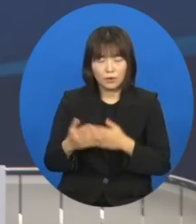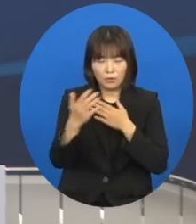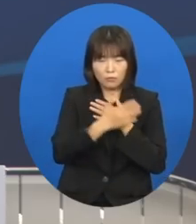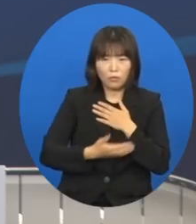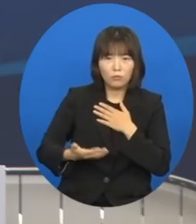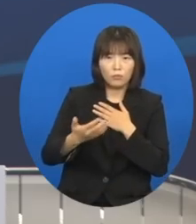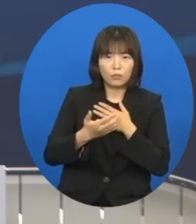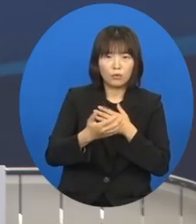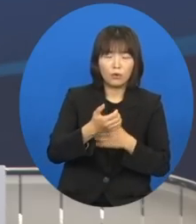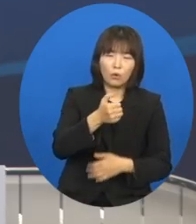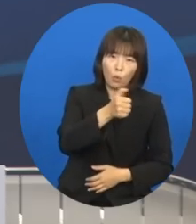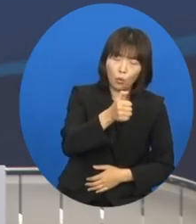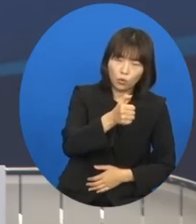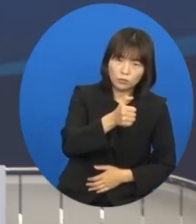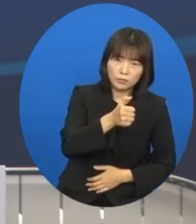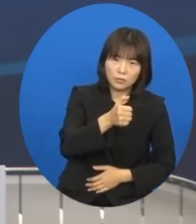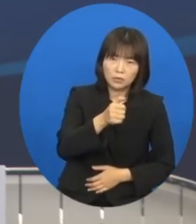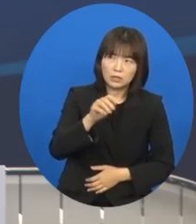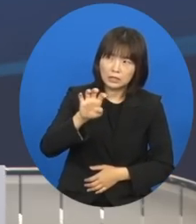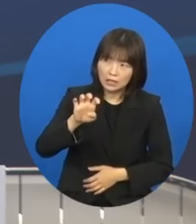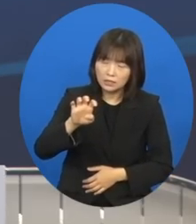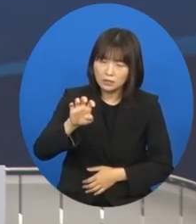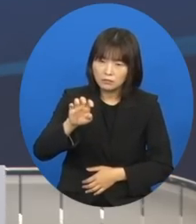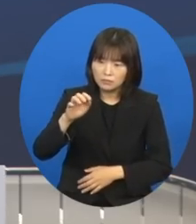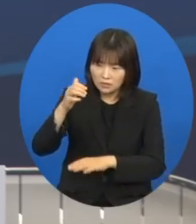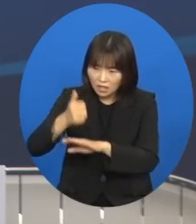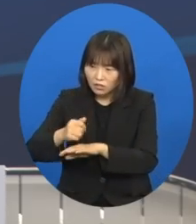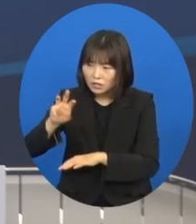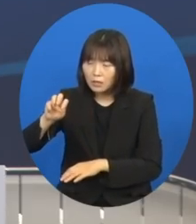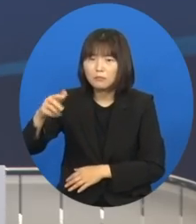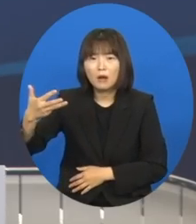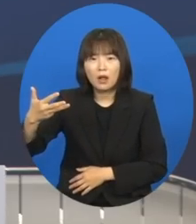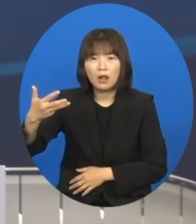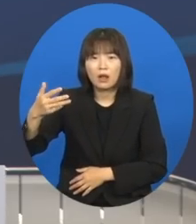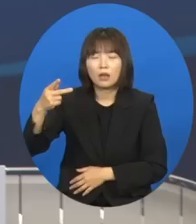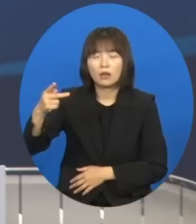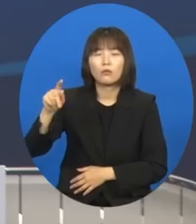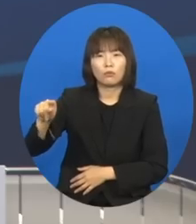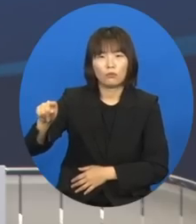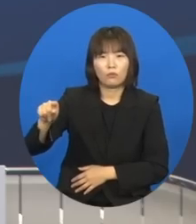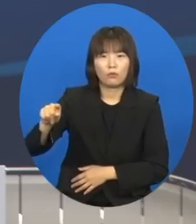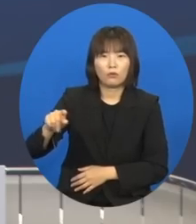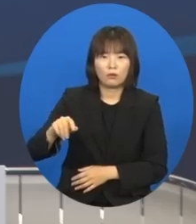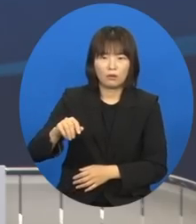50kg에서 45kg, 40kg, 나중에 38kg 그 다음은 아예 재지도 않았어요.